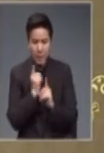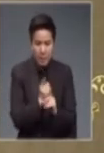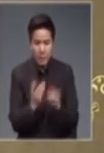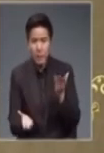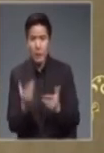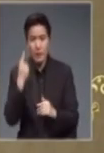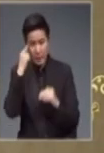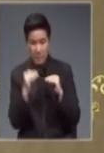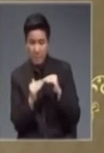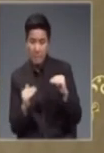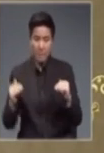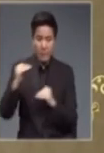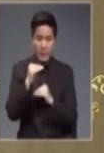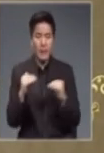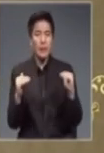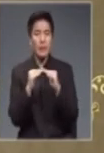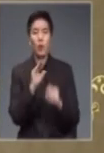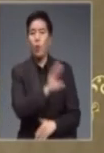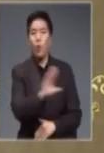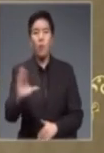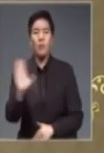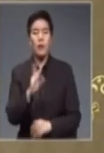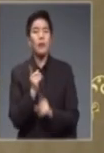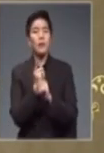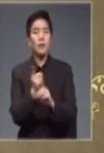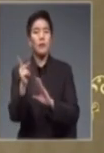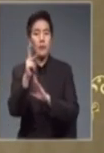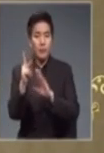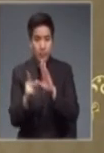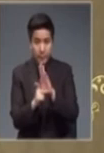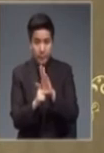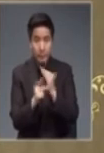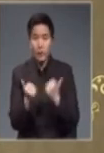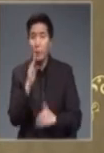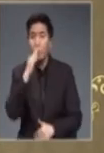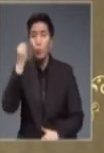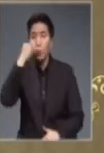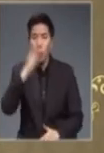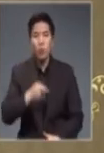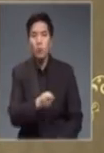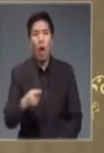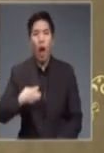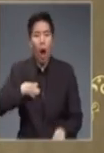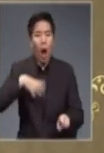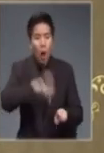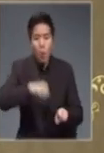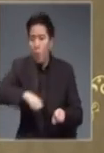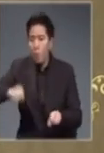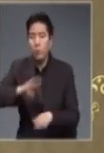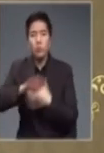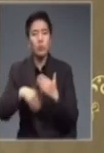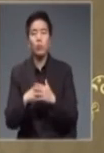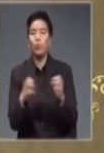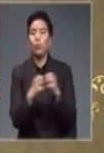ราจะพยายามนะครับพยายามอย่างยิ่งยวดในการที่จะทำให้เกิดผลผลิตให้ได้โดยเร็วนะครับขอให้เข้าใจและร่วมมือกันไปอีกระยะหนึ่งนะครับสุดท้